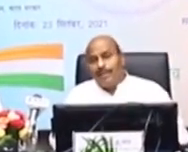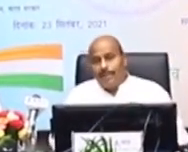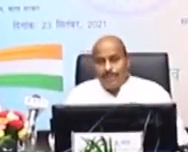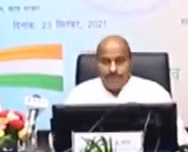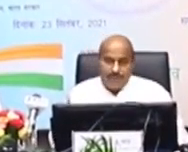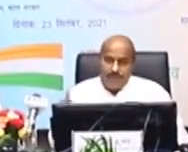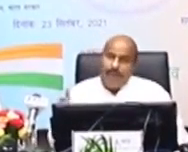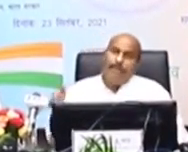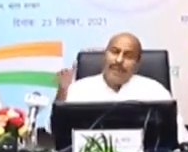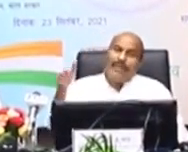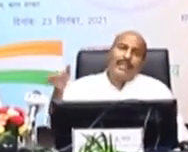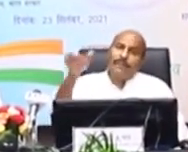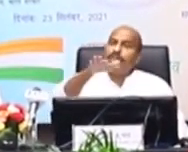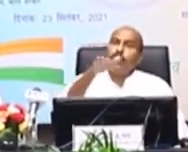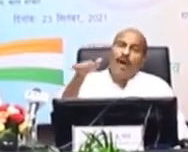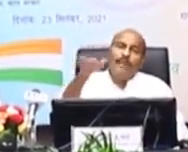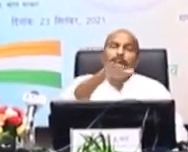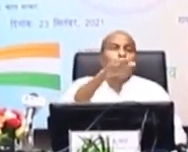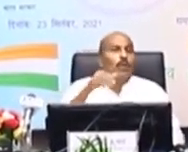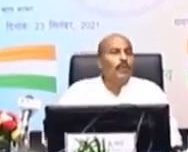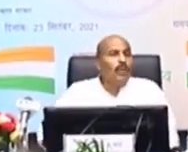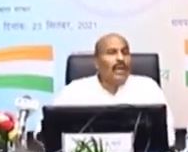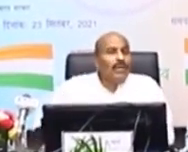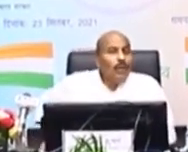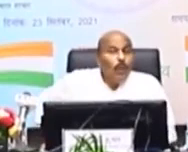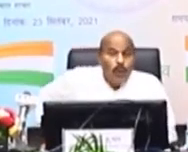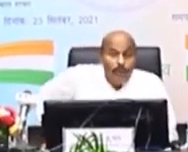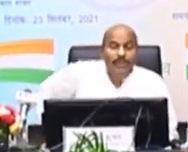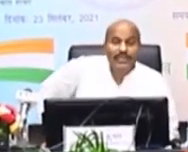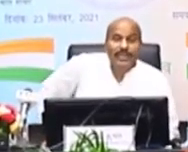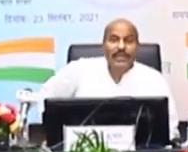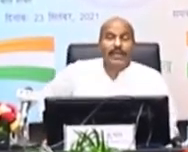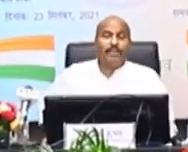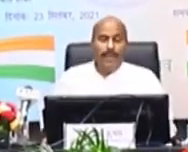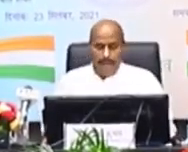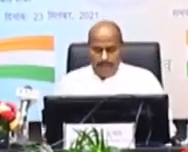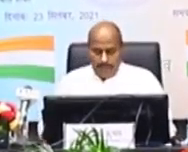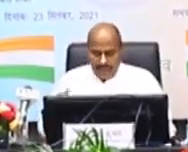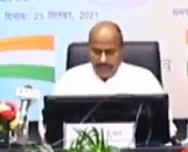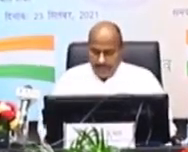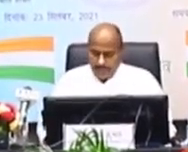कि परिवार के परिजनों को, अभिभावकों को भी बुलाकर उनको भी प्रशिक्षण देना।